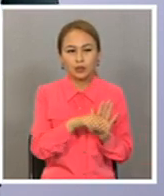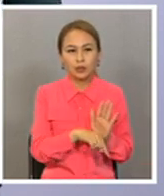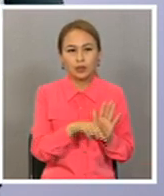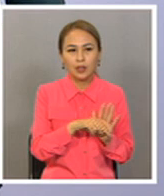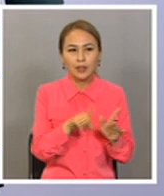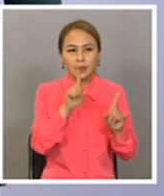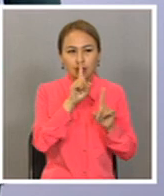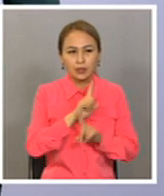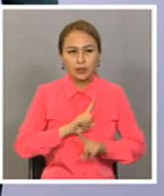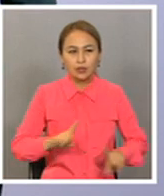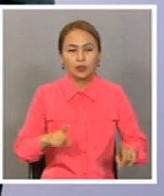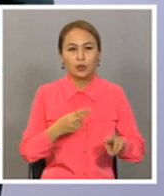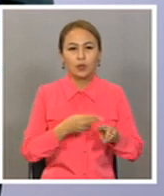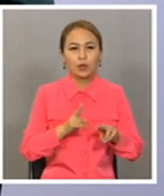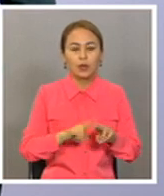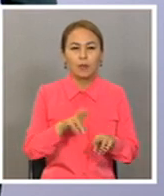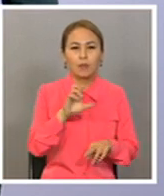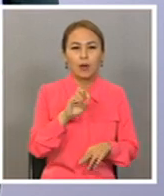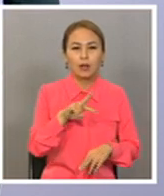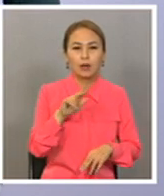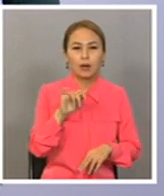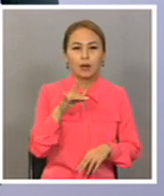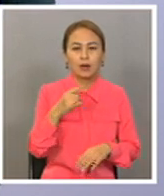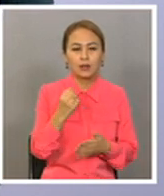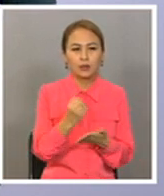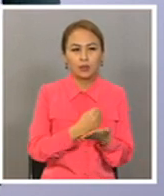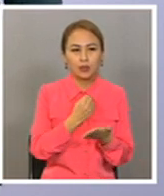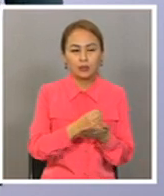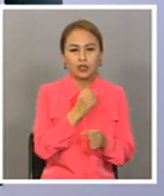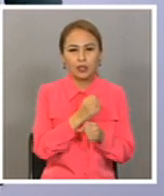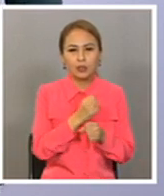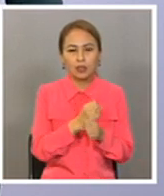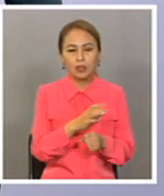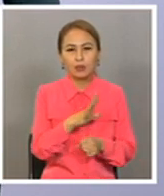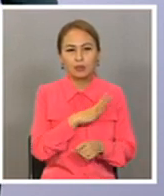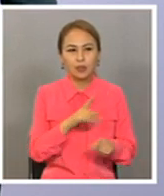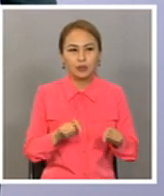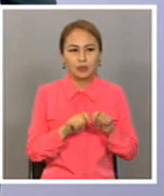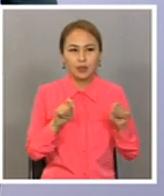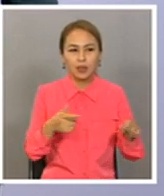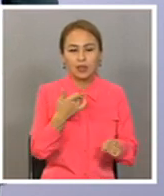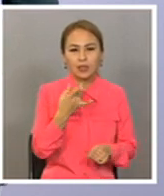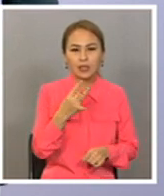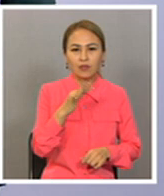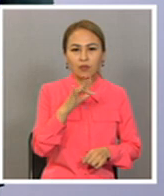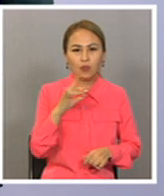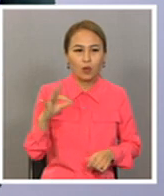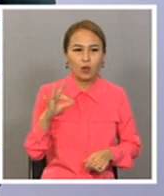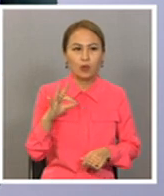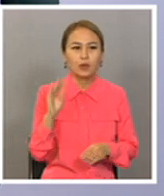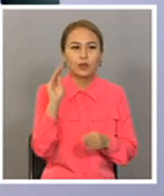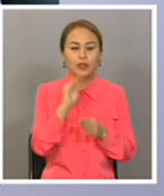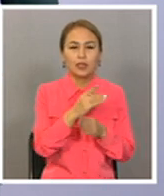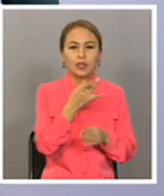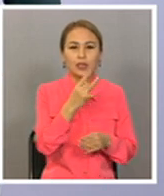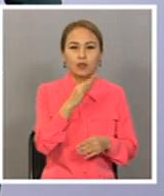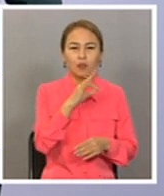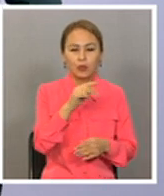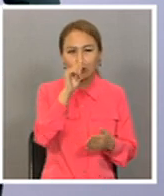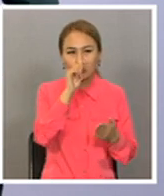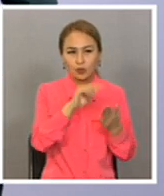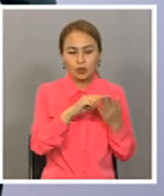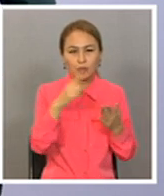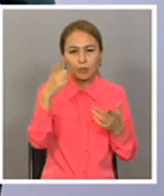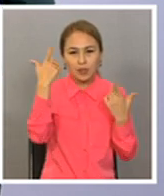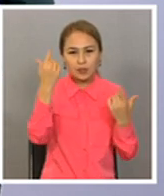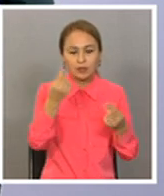ерекше бұйым балқарағайдан ойып жасалған өнер туындысы грифон мүсіні. Грифон құс басты,